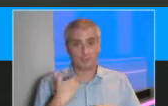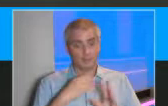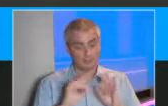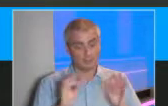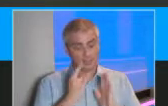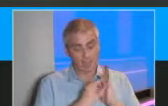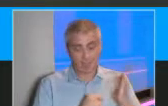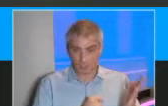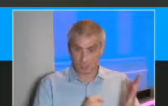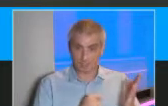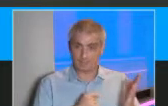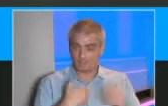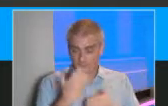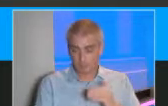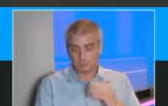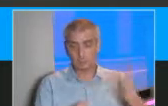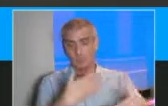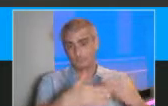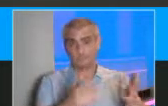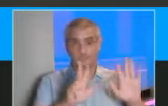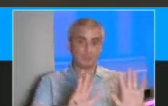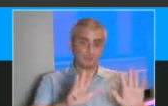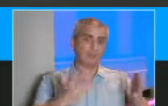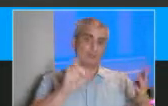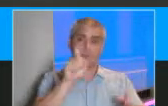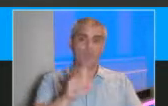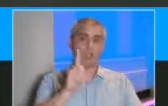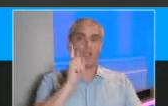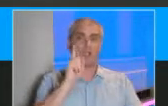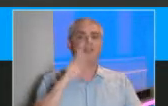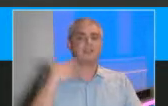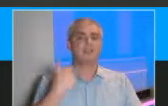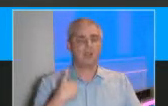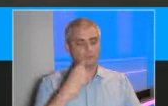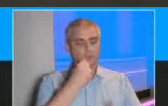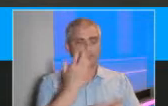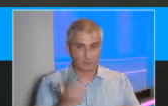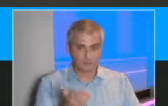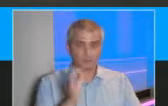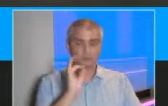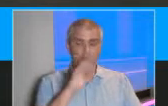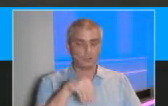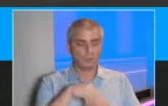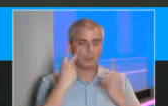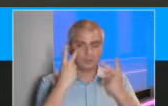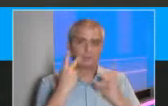נתחיל את החקיקה ונסיים אותה בספטמבר אולי, אבל אז יהיה לנו תקציב. שם